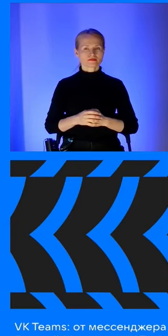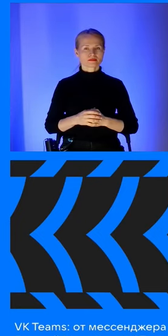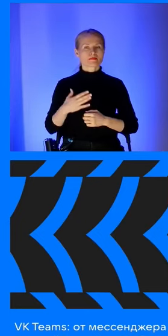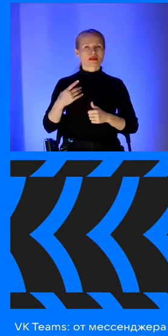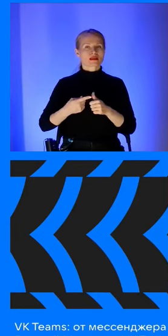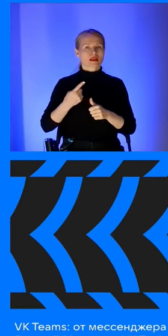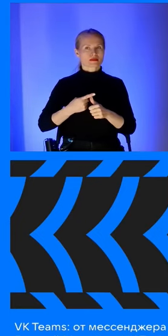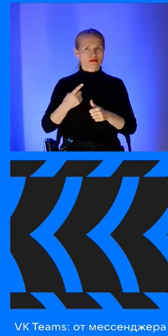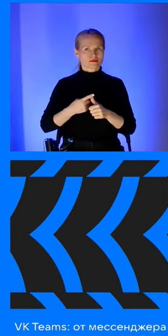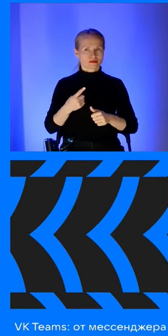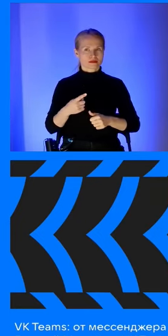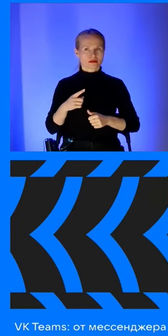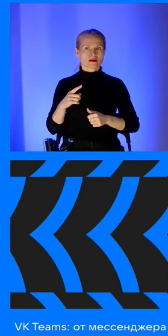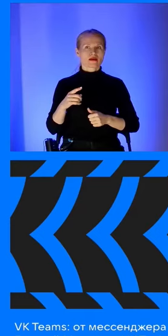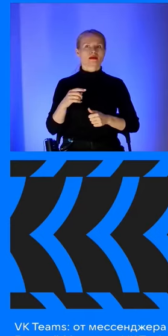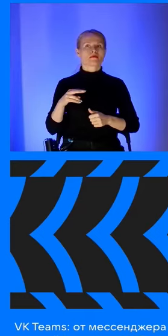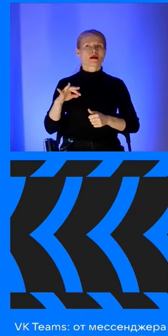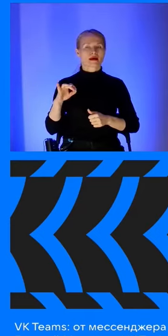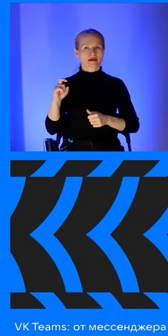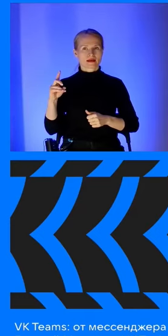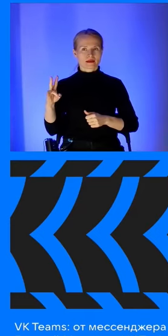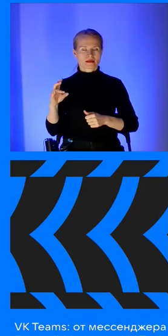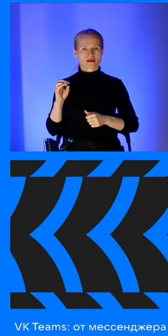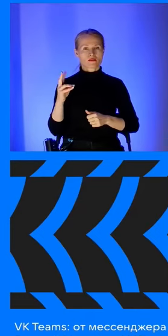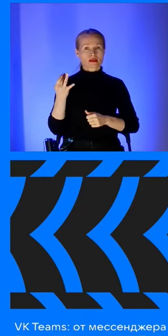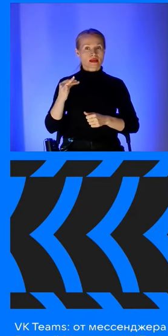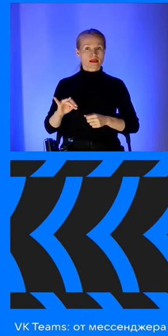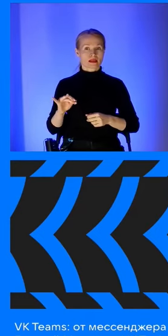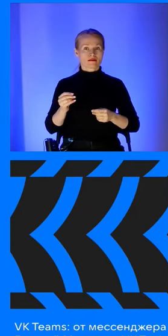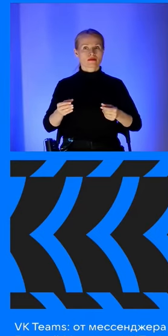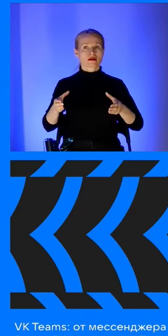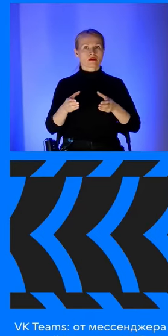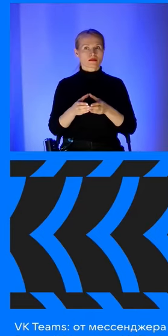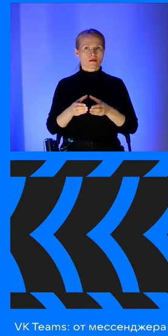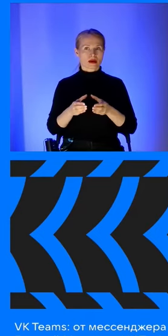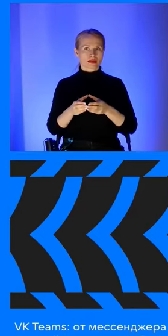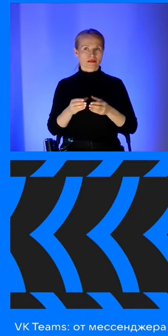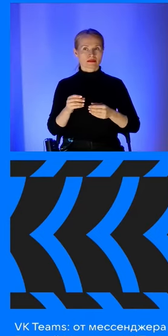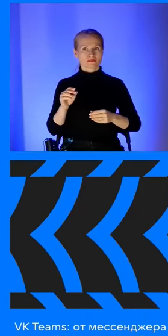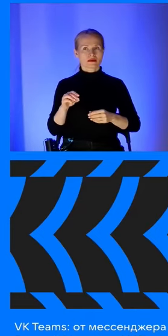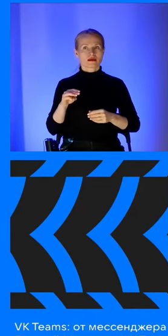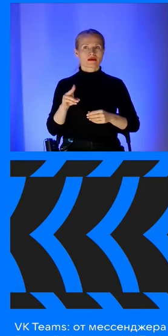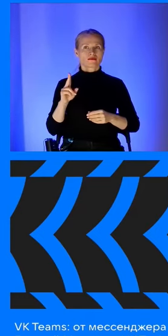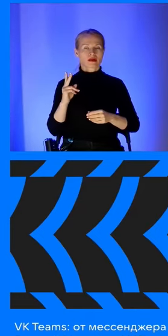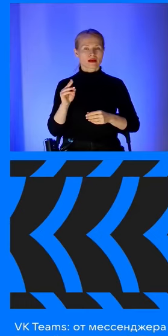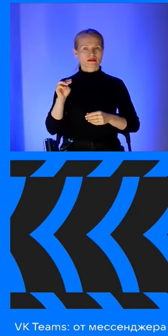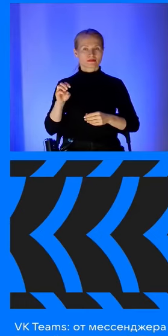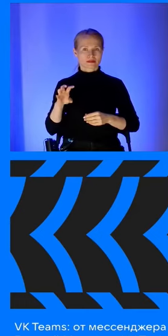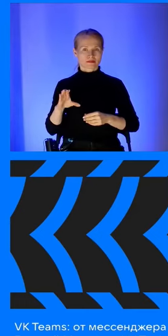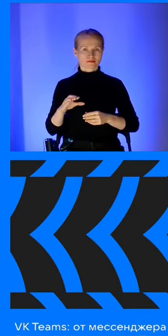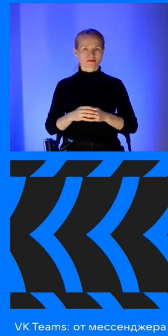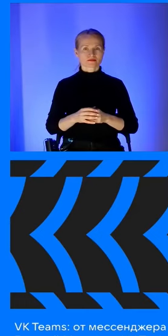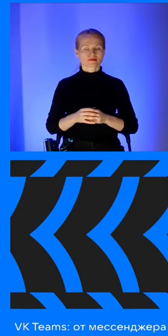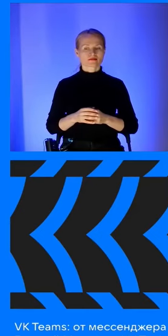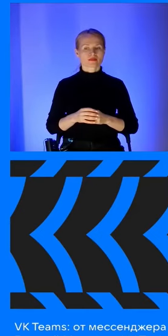Меня зовут Макаркин Евгений. Я являюсь архитектором в команде Тимза. Несмотря на то, что я пришел в ВК относительно недавно, там,